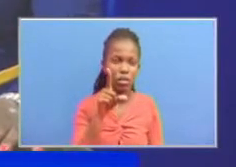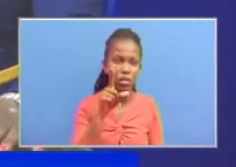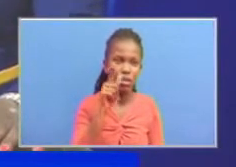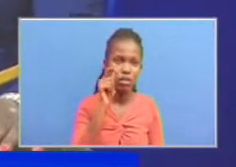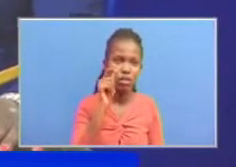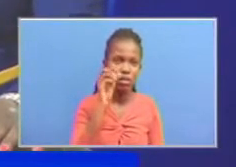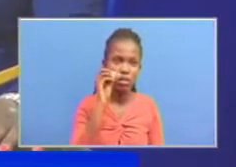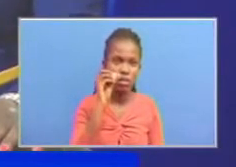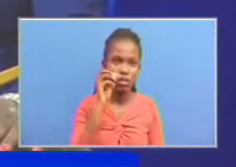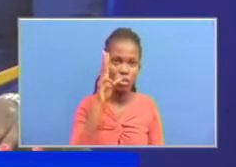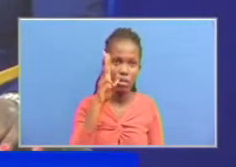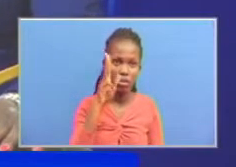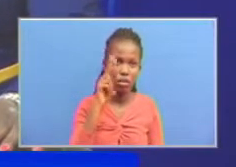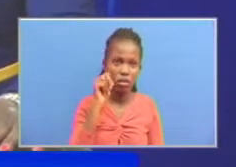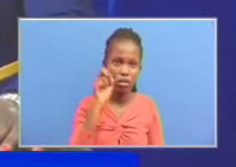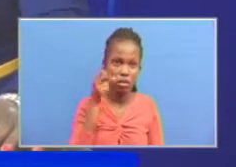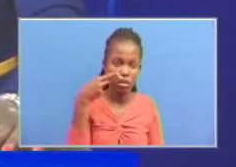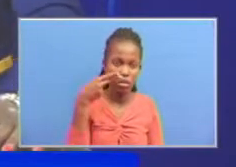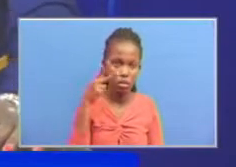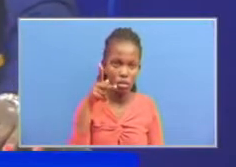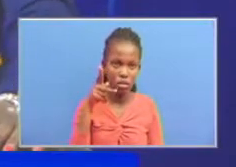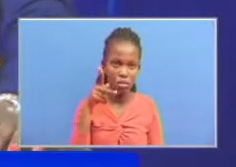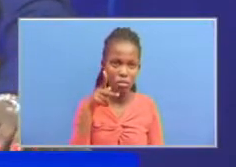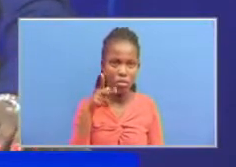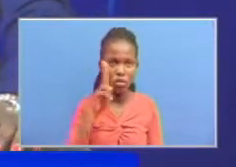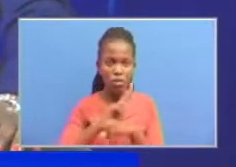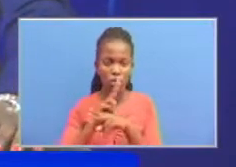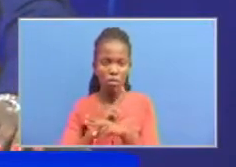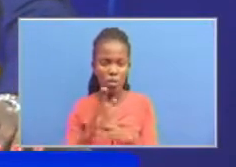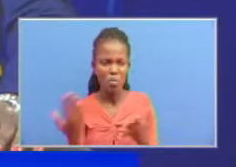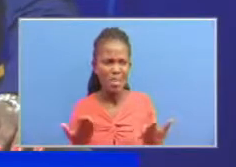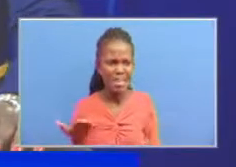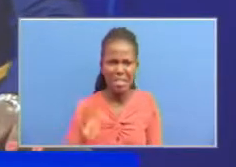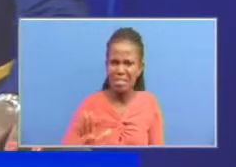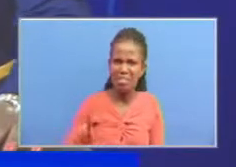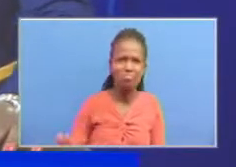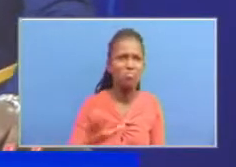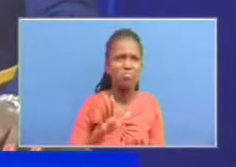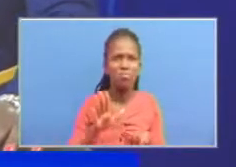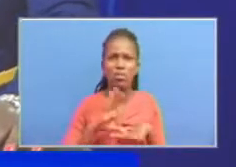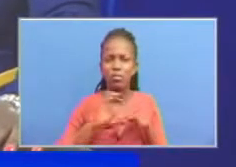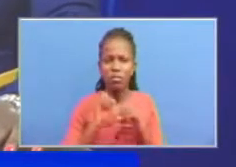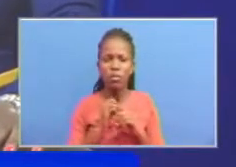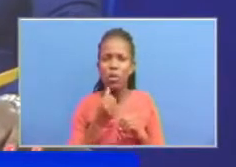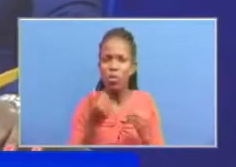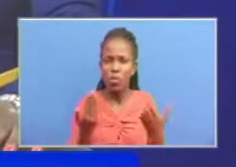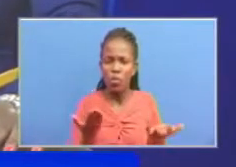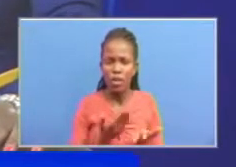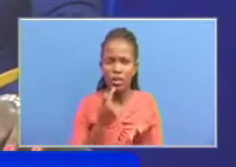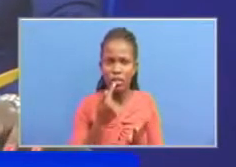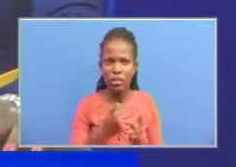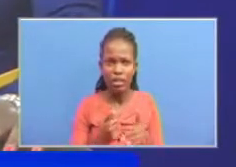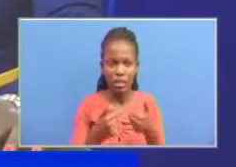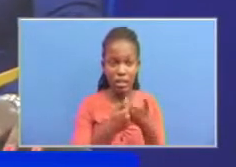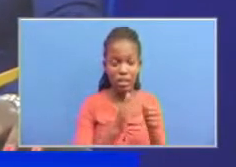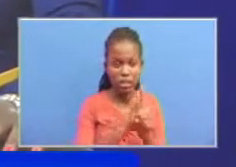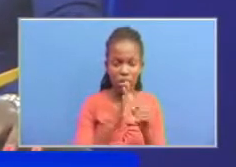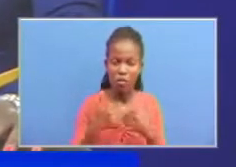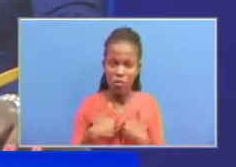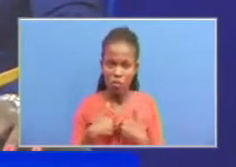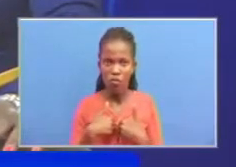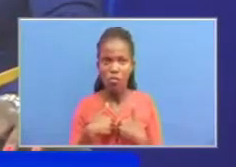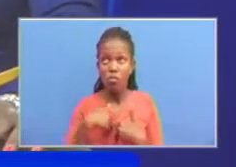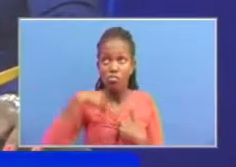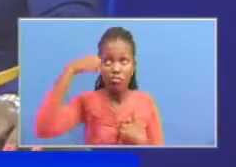Township. Nundu wa kwitha matena mwanya mwyanu valame kwasia tame kwisila maumu maingi tasua ivyo na